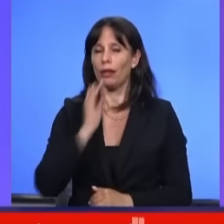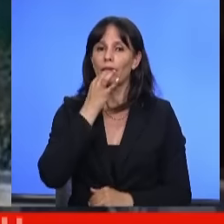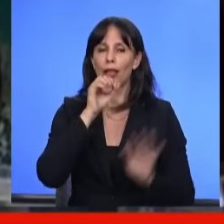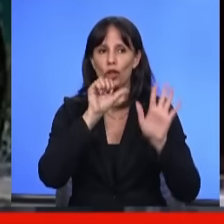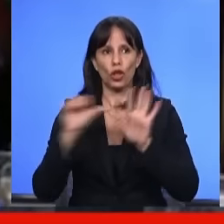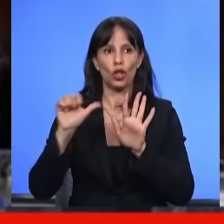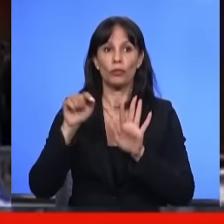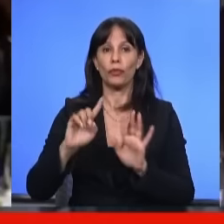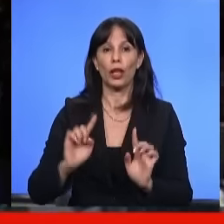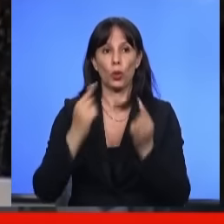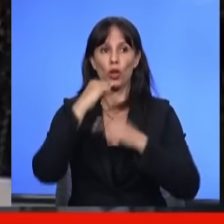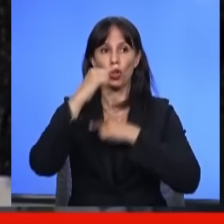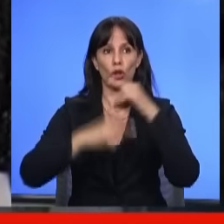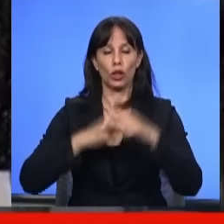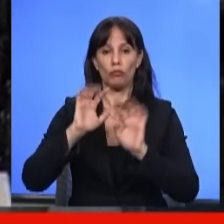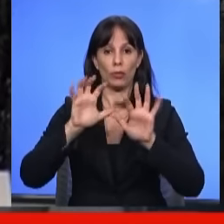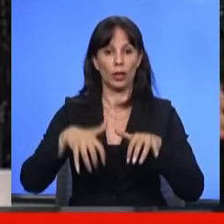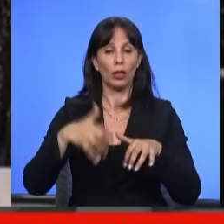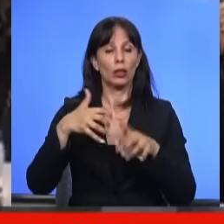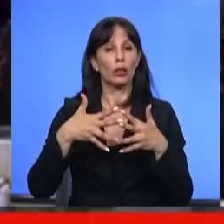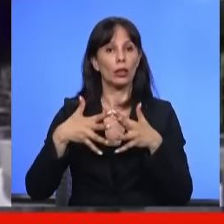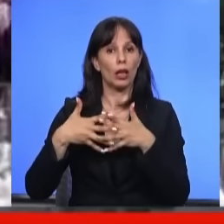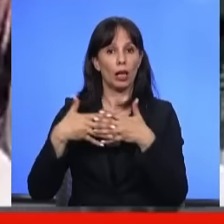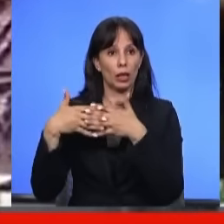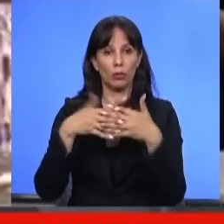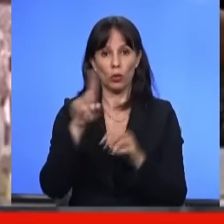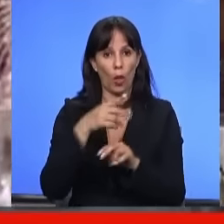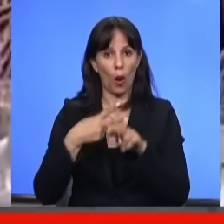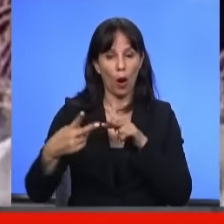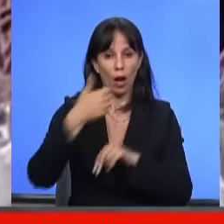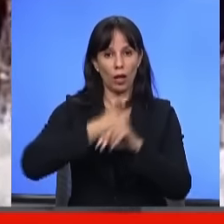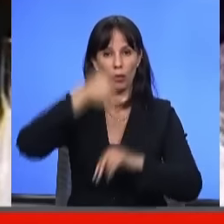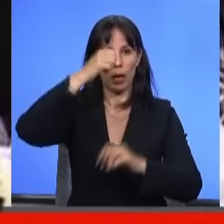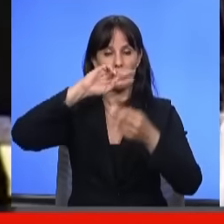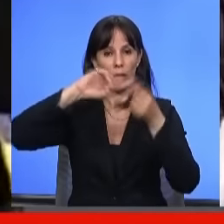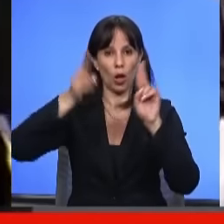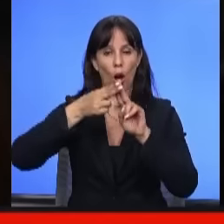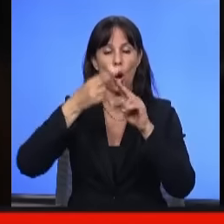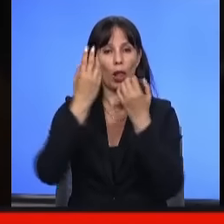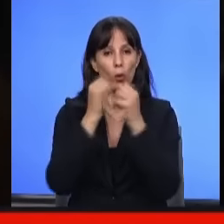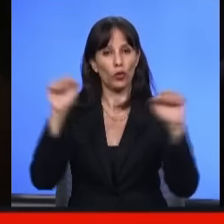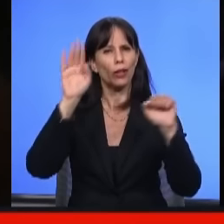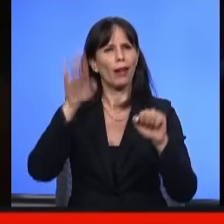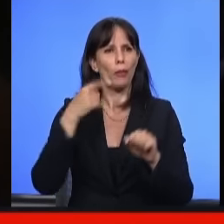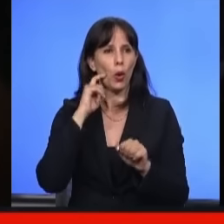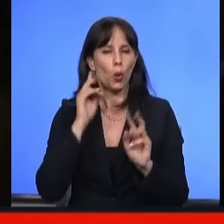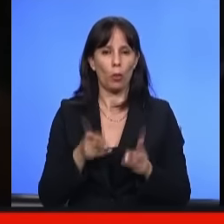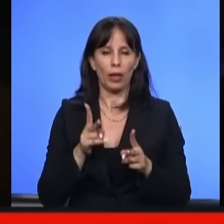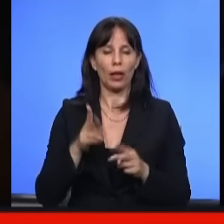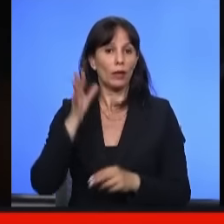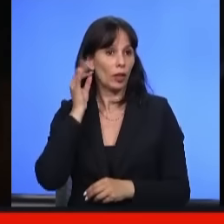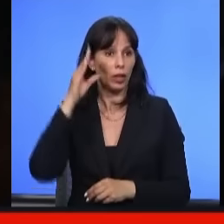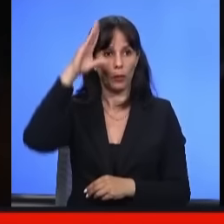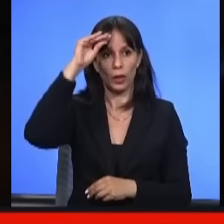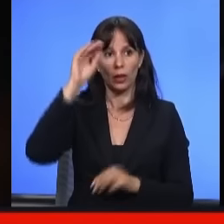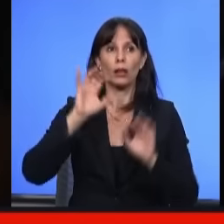זה האירוע השנתי שבו נשיא ארצות הברית נדרש להיות לא רק מנהיג העולם החופשי, אלא גם קומיקאי. Ladies and gentlemen, the